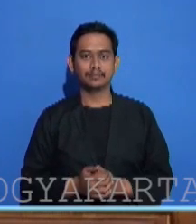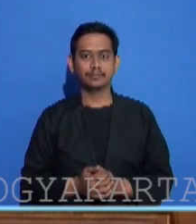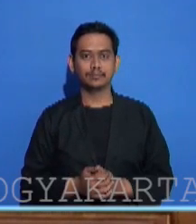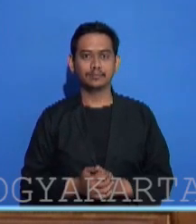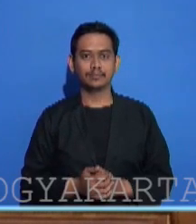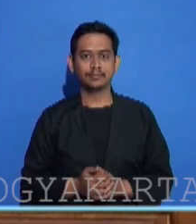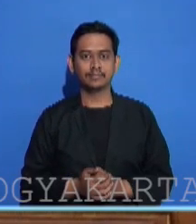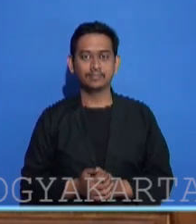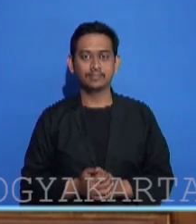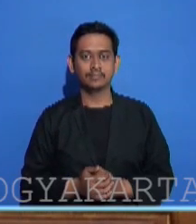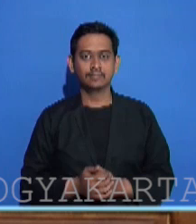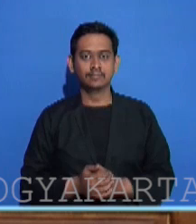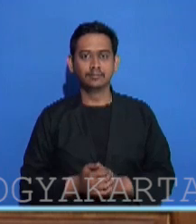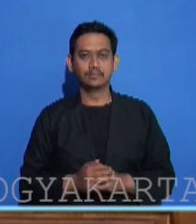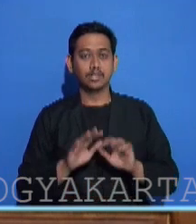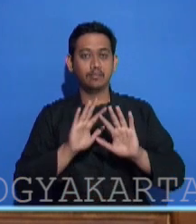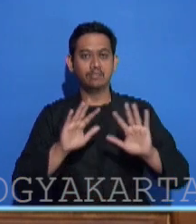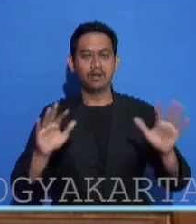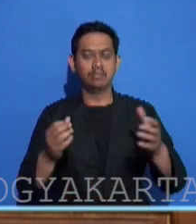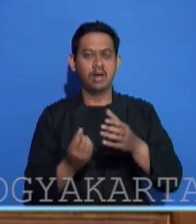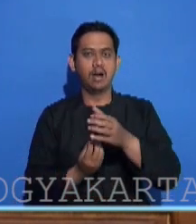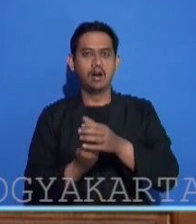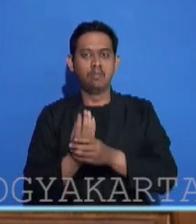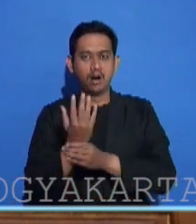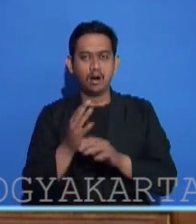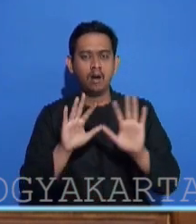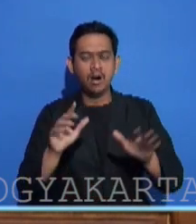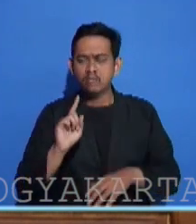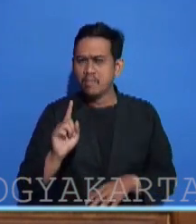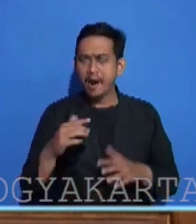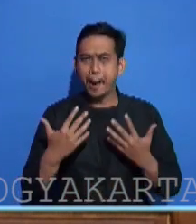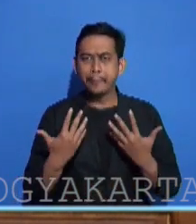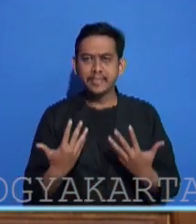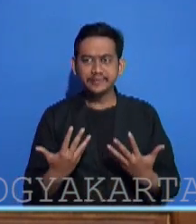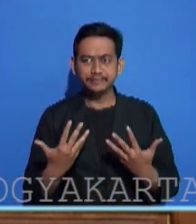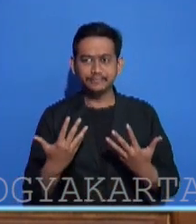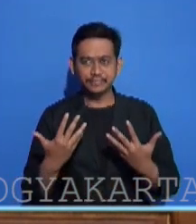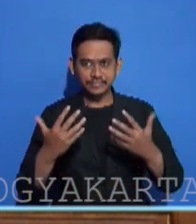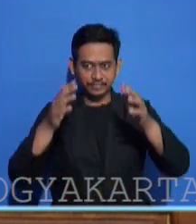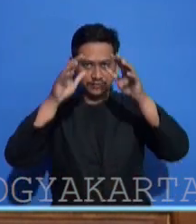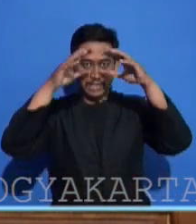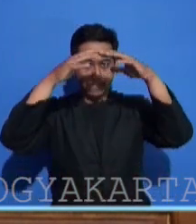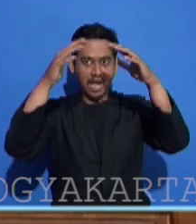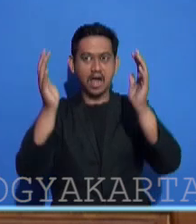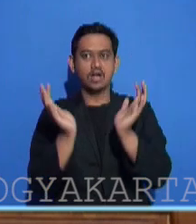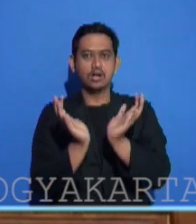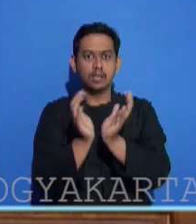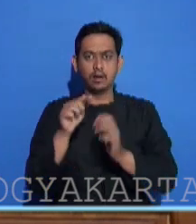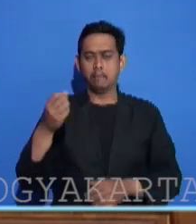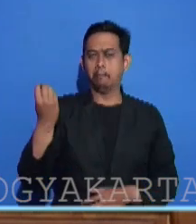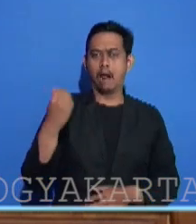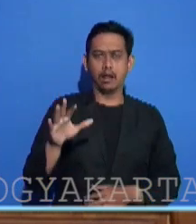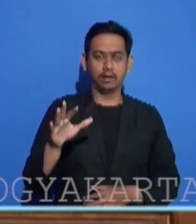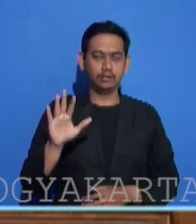pancen dereng katah dipun budidaya Ageng Tining kacang Tani jalaran waluh jenis meniko tasih awe awes